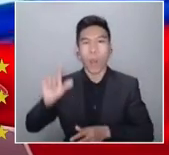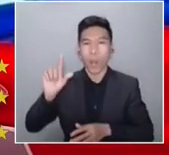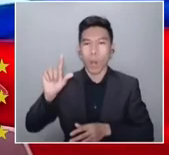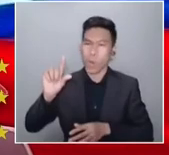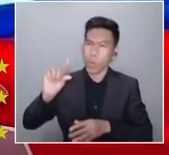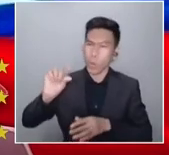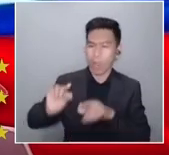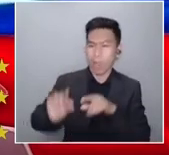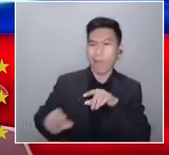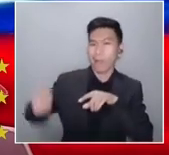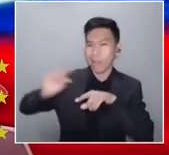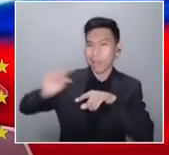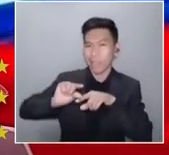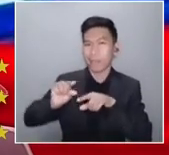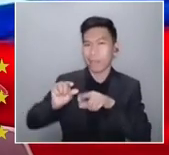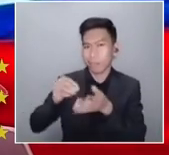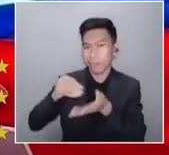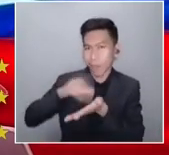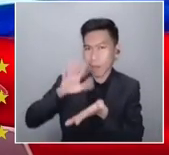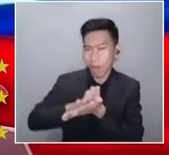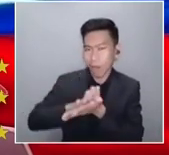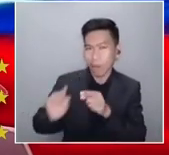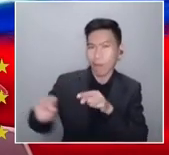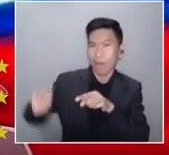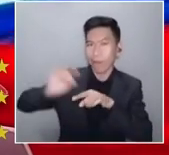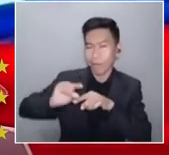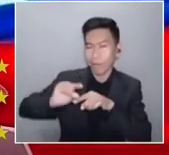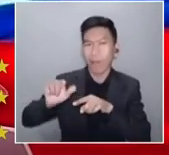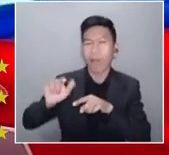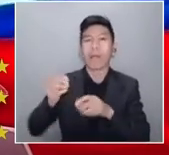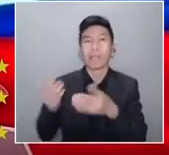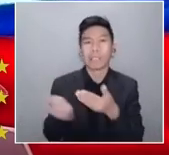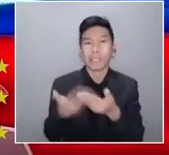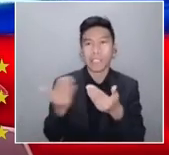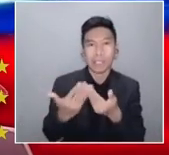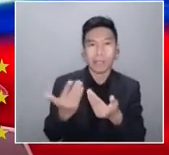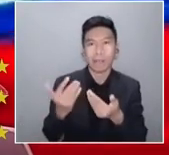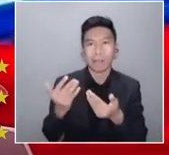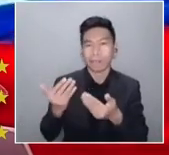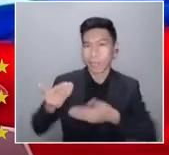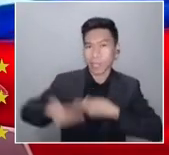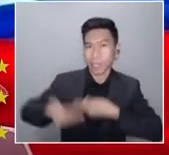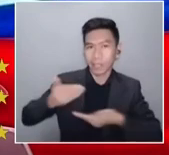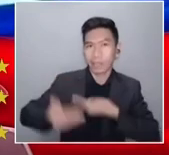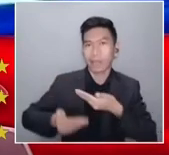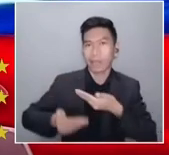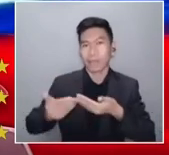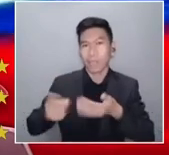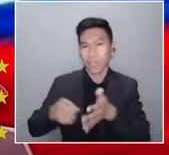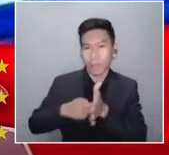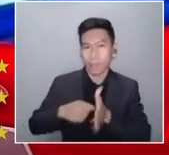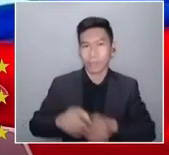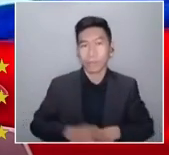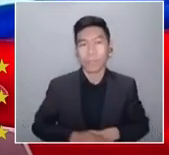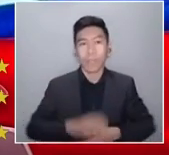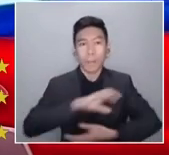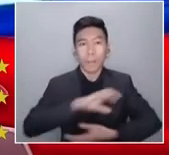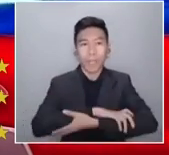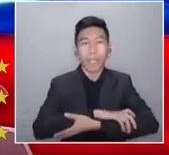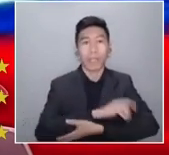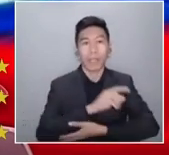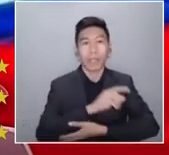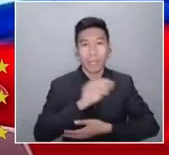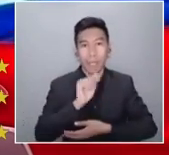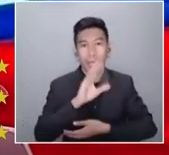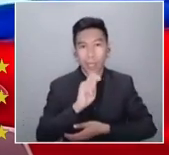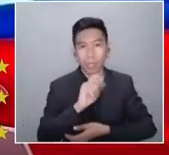po, meron naman inallocate ang ating mga mambabatas sa Bayanihan 1 and 2 for economic recovery. Yan